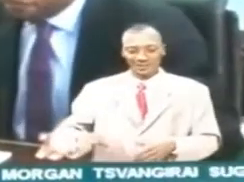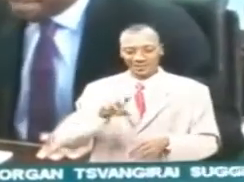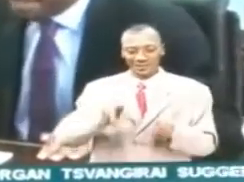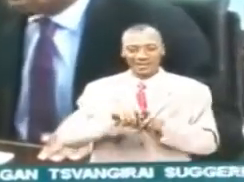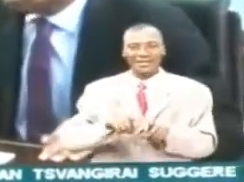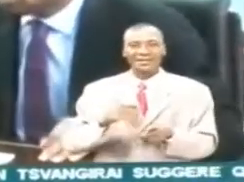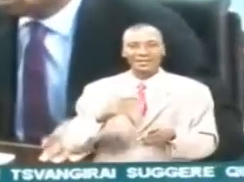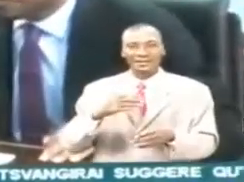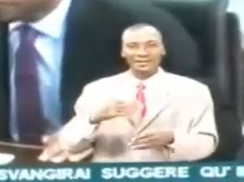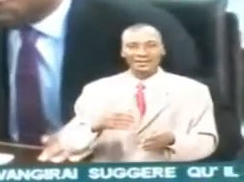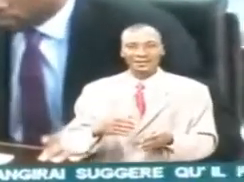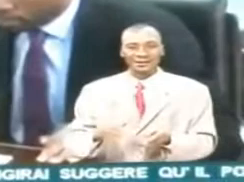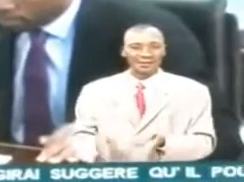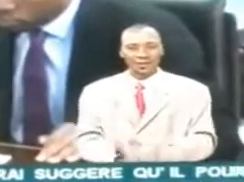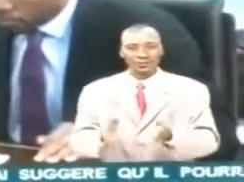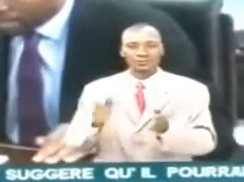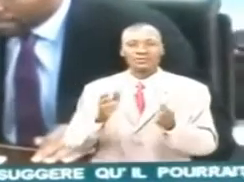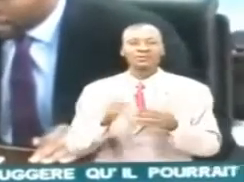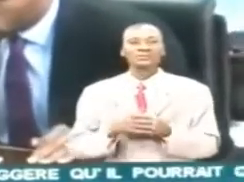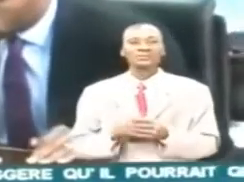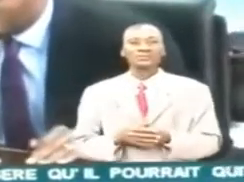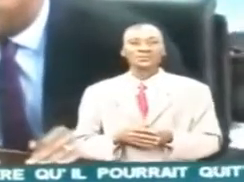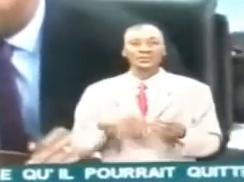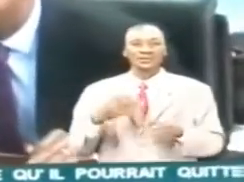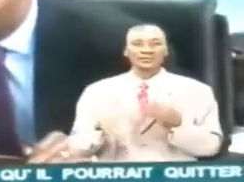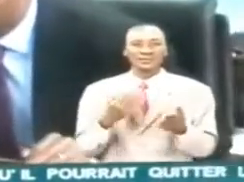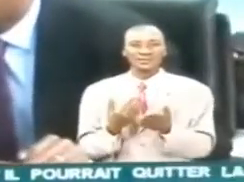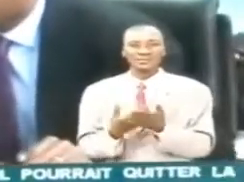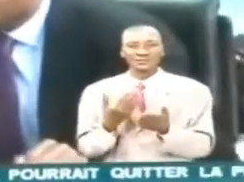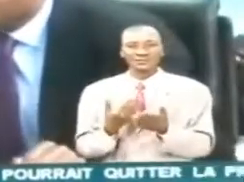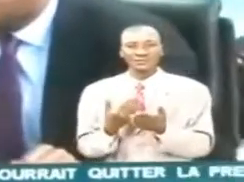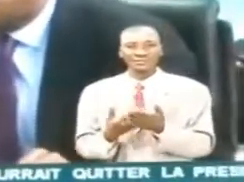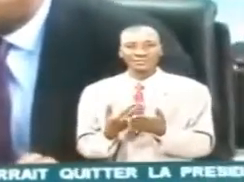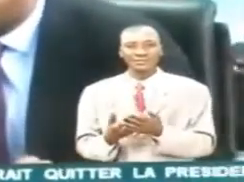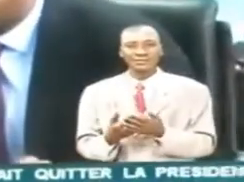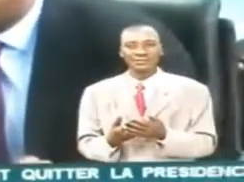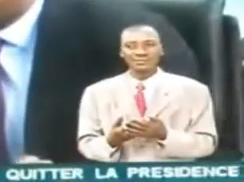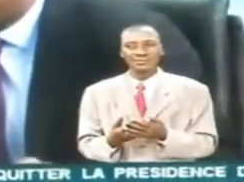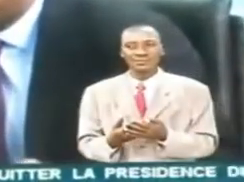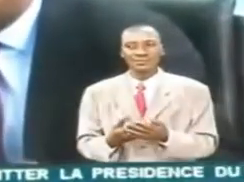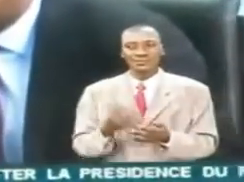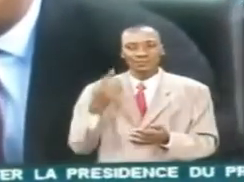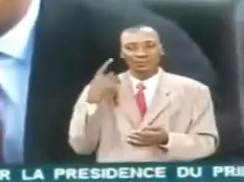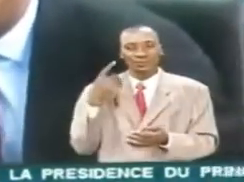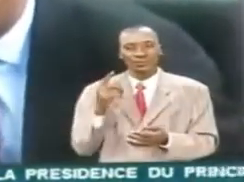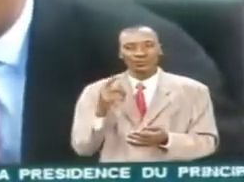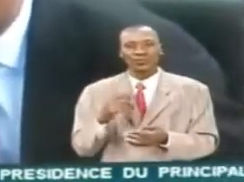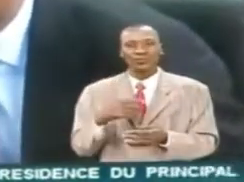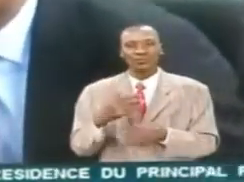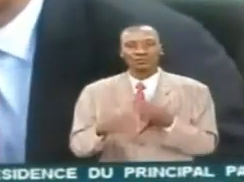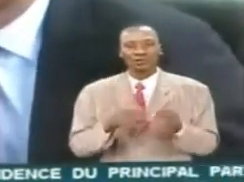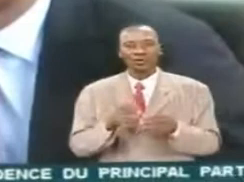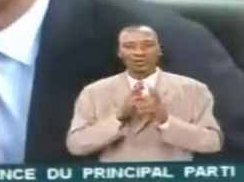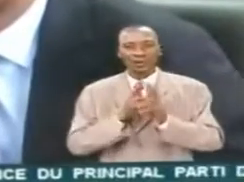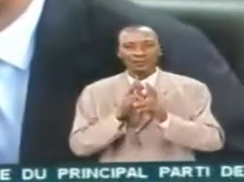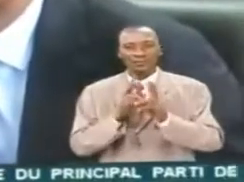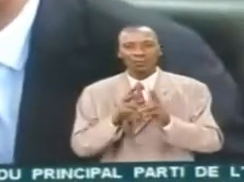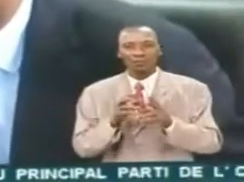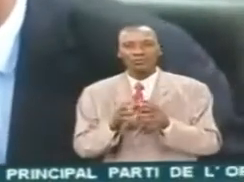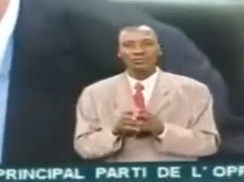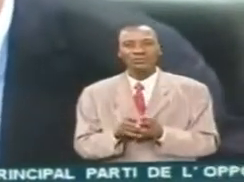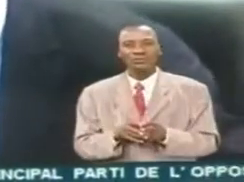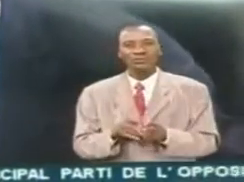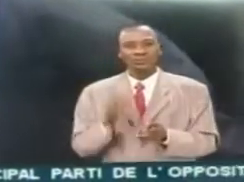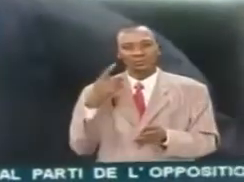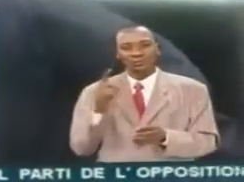de faire le suivi de manière scrupuleuse de l'exécution effective de ces mesures